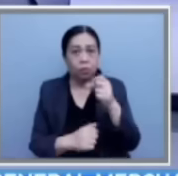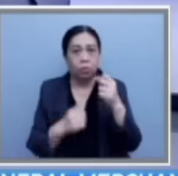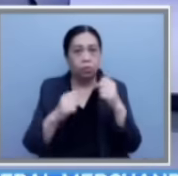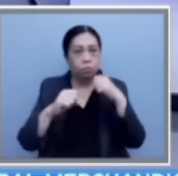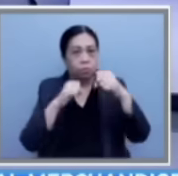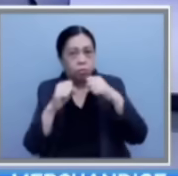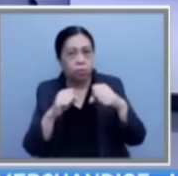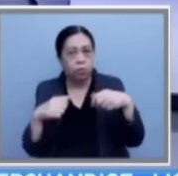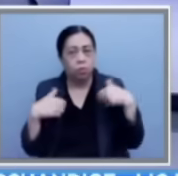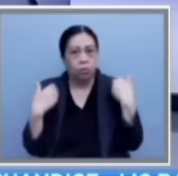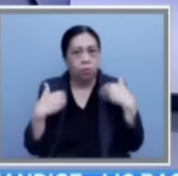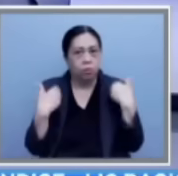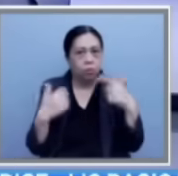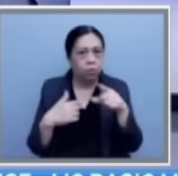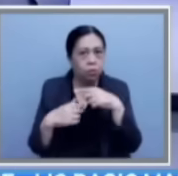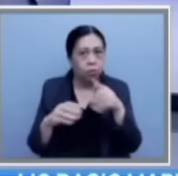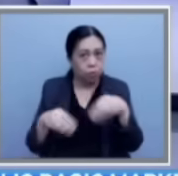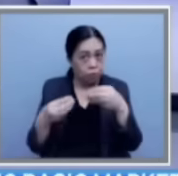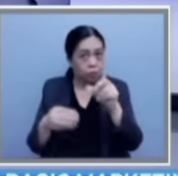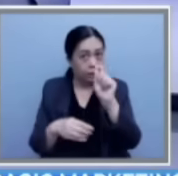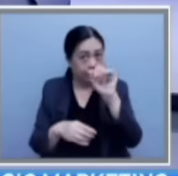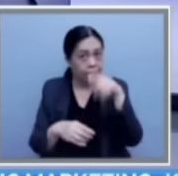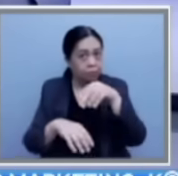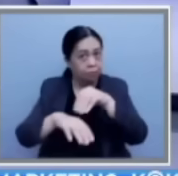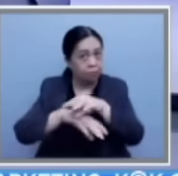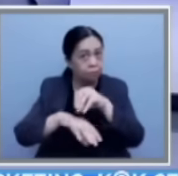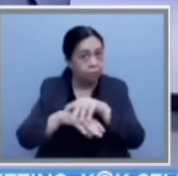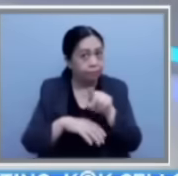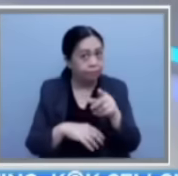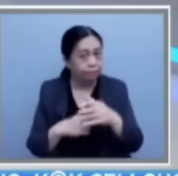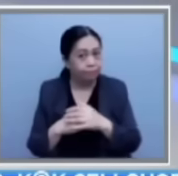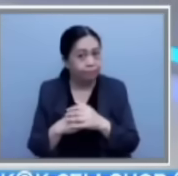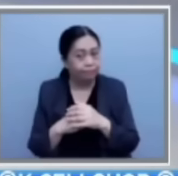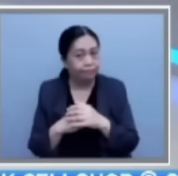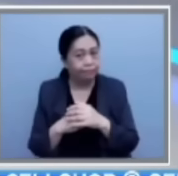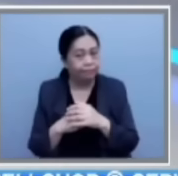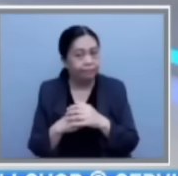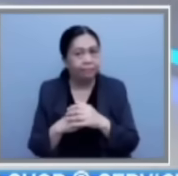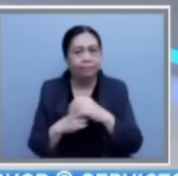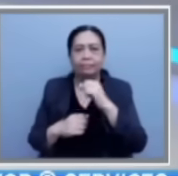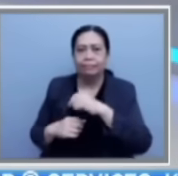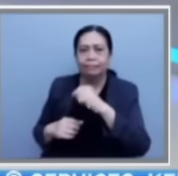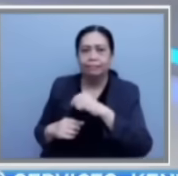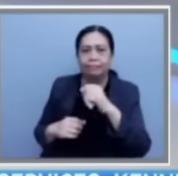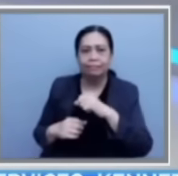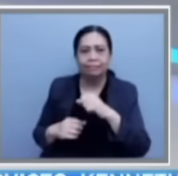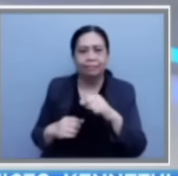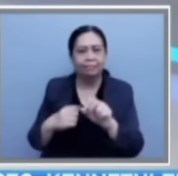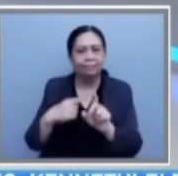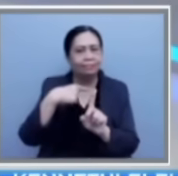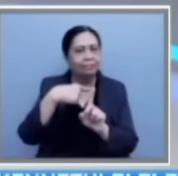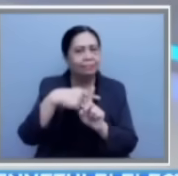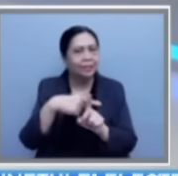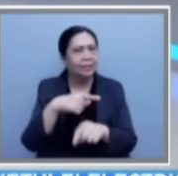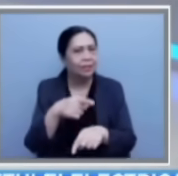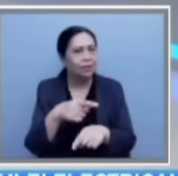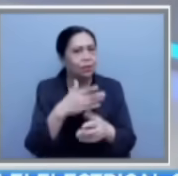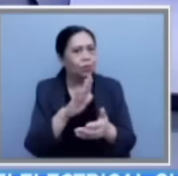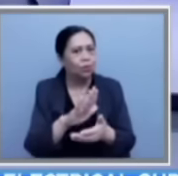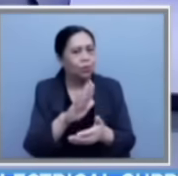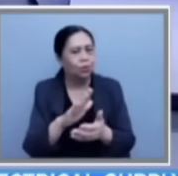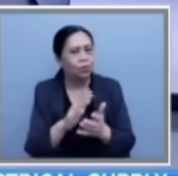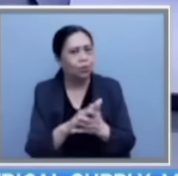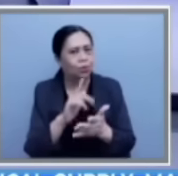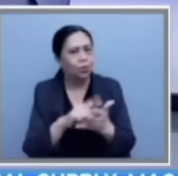ah binibigyan niyo ng tips tsaka ano Oo yung Tsaka di ba sir jerck yung ano bang